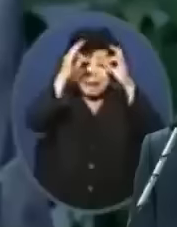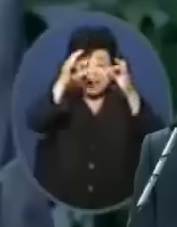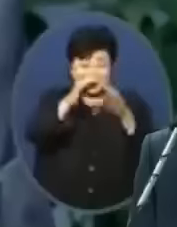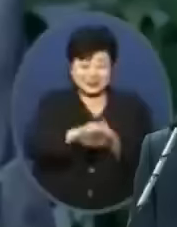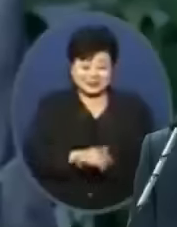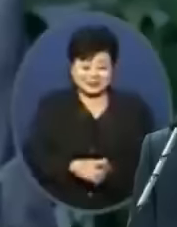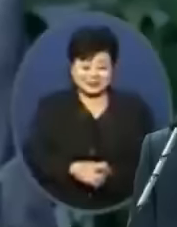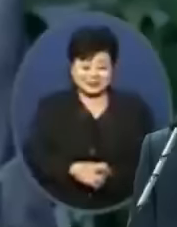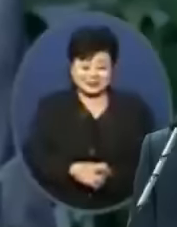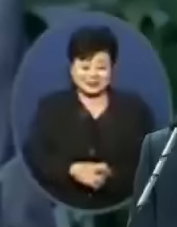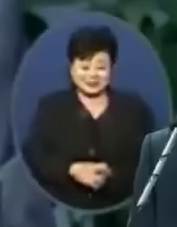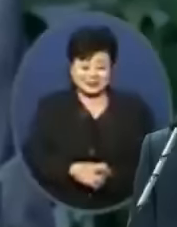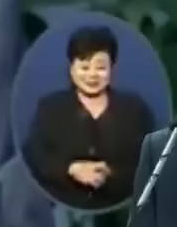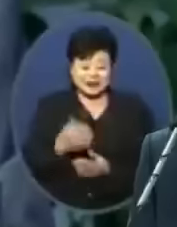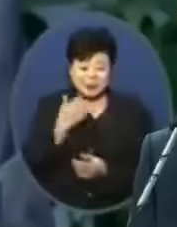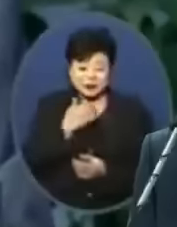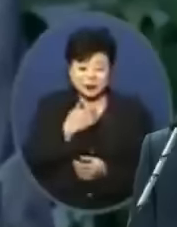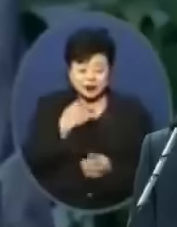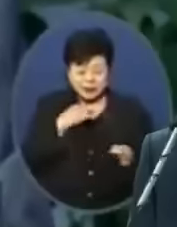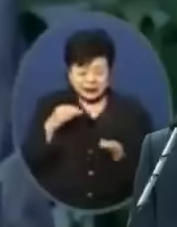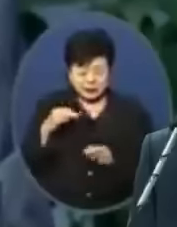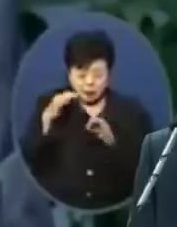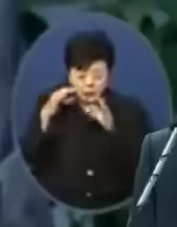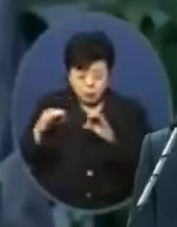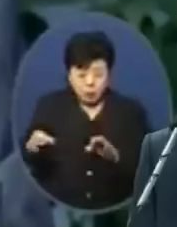바라보았습니다. 베드로가 바닷물을